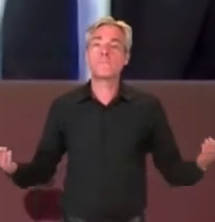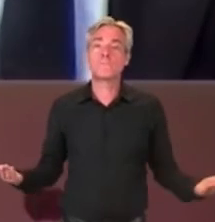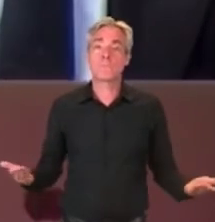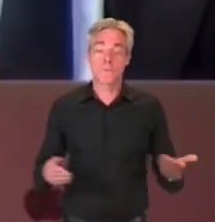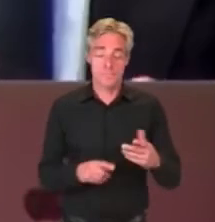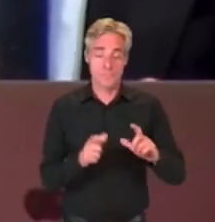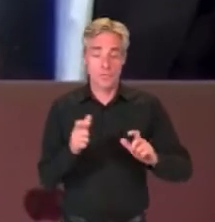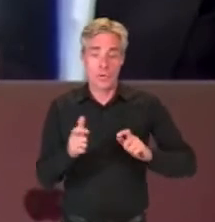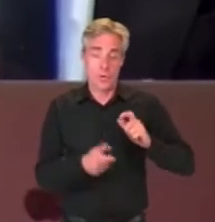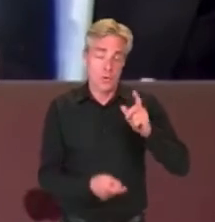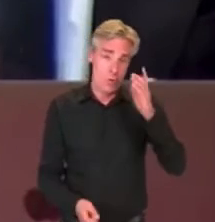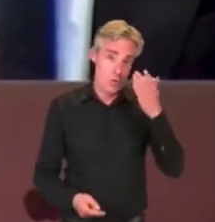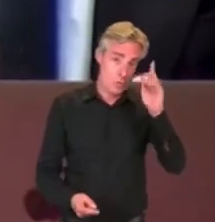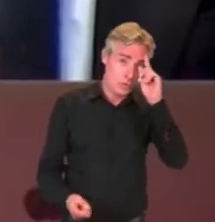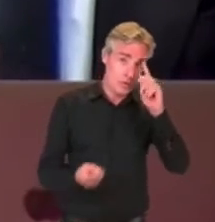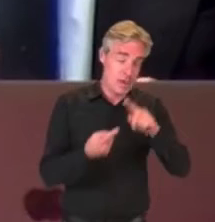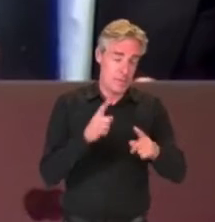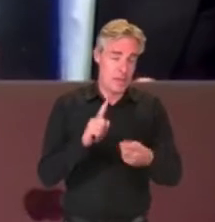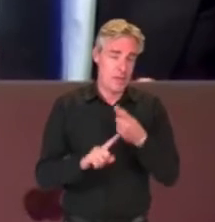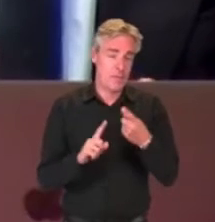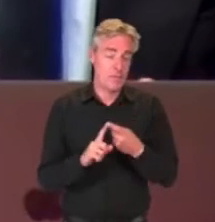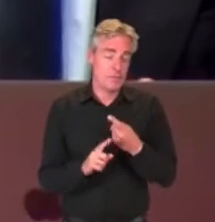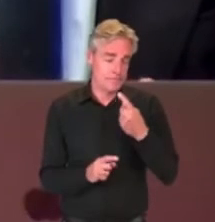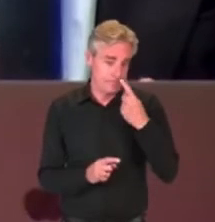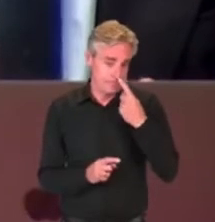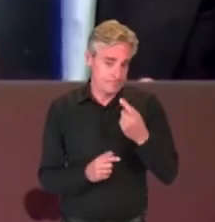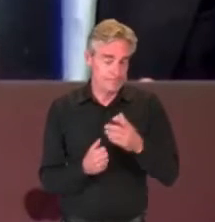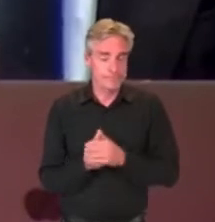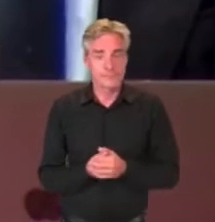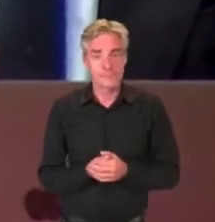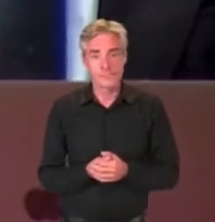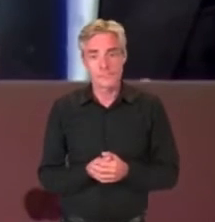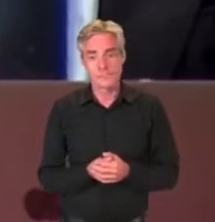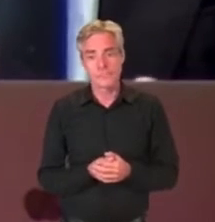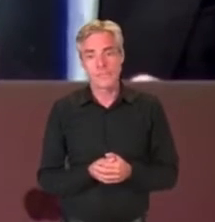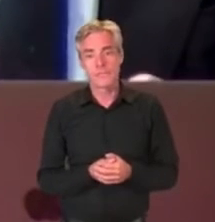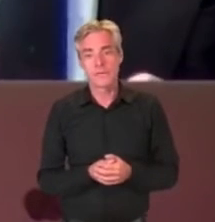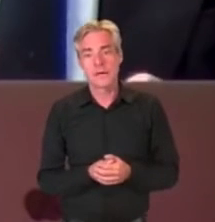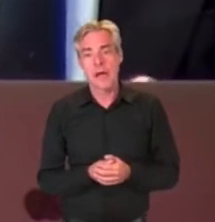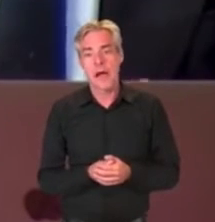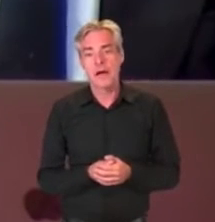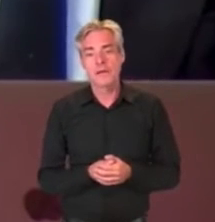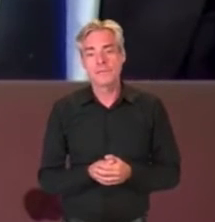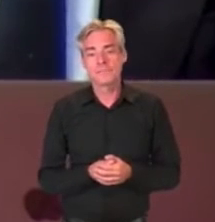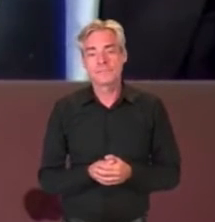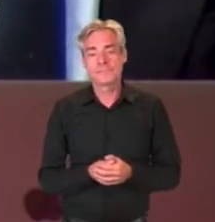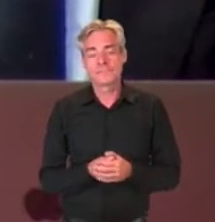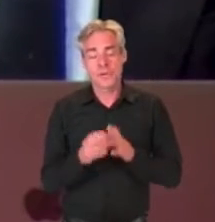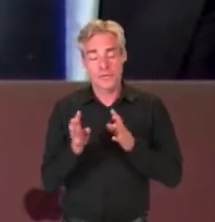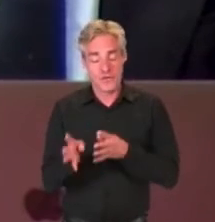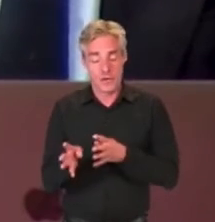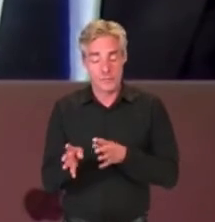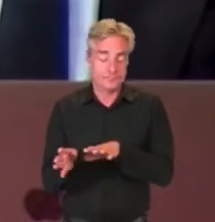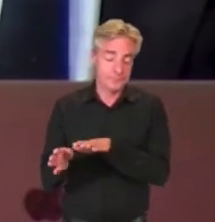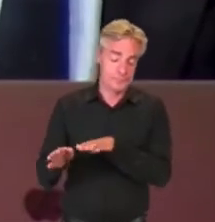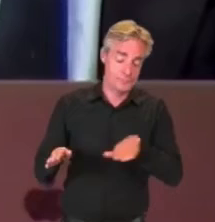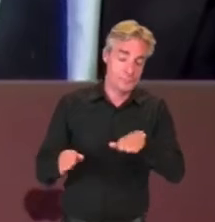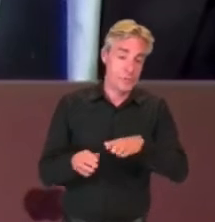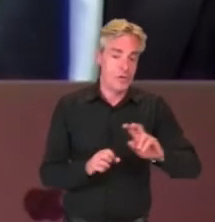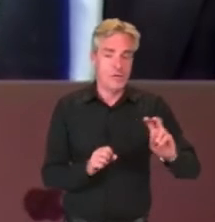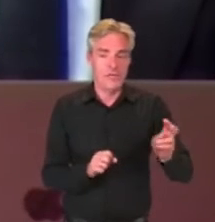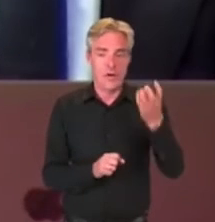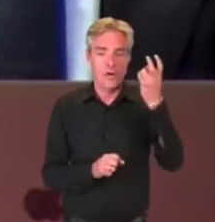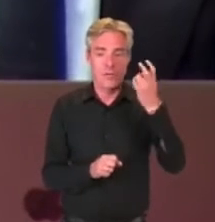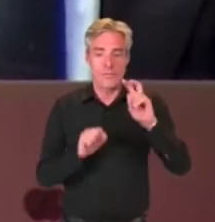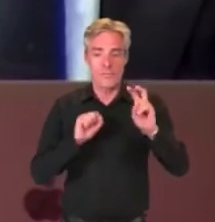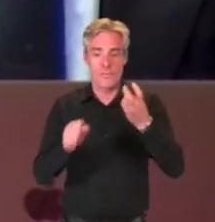à un sujet crucial qui sera mon dernier point et qui corrobore avec l'aspect vélo qui se développe de plus en plus, c'est le problème du vol